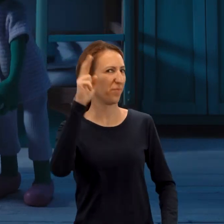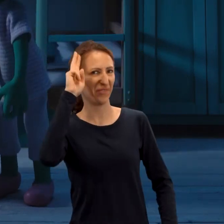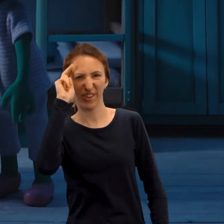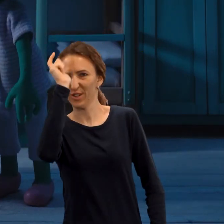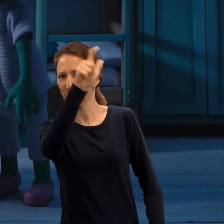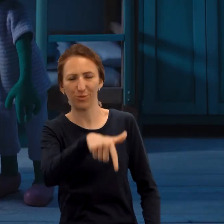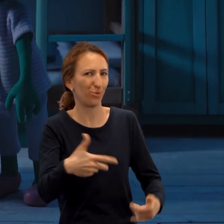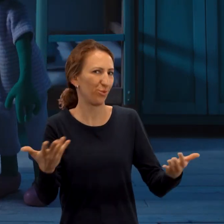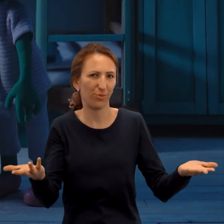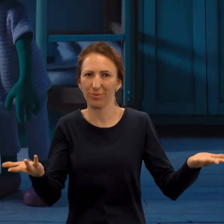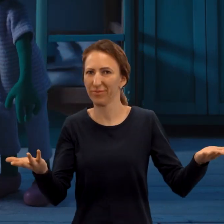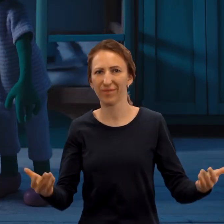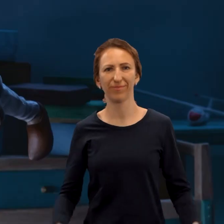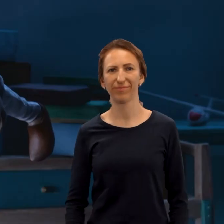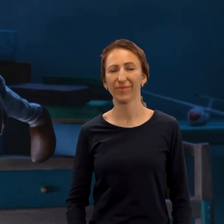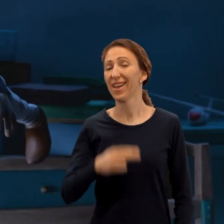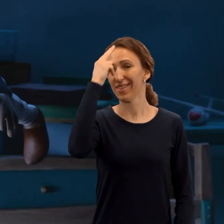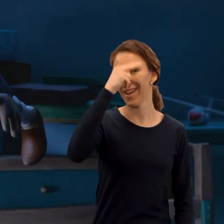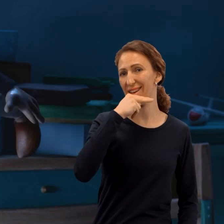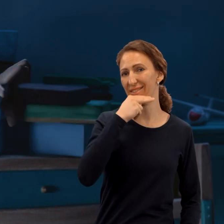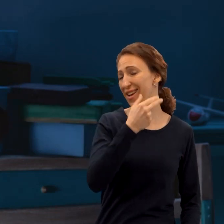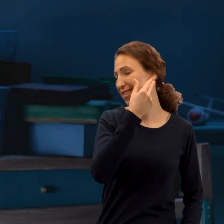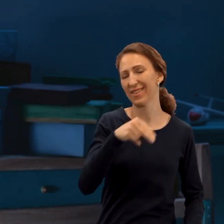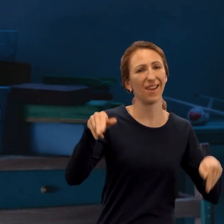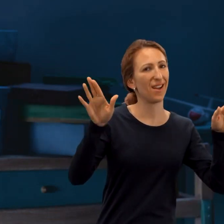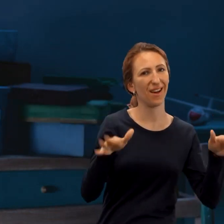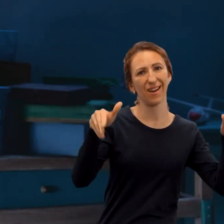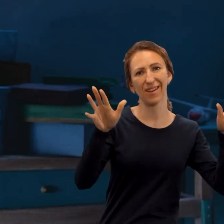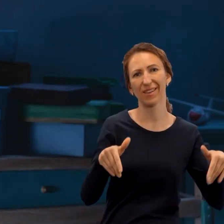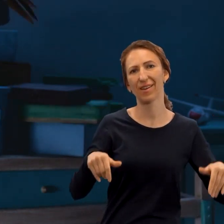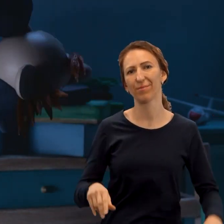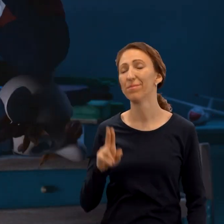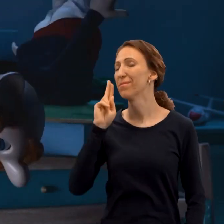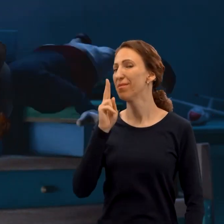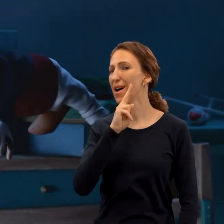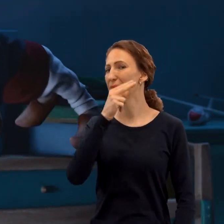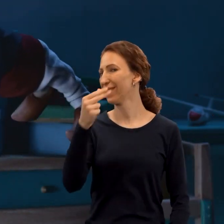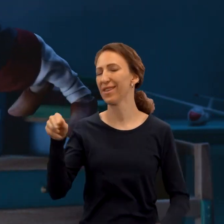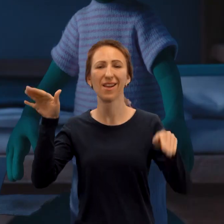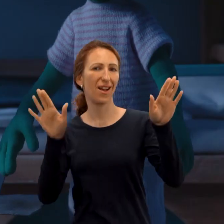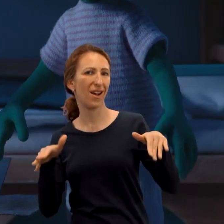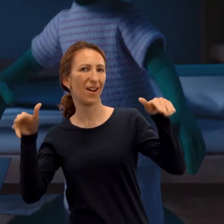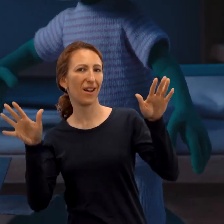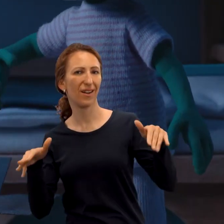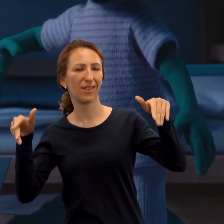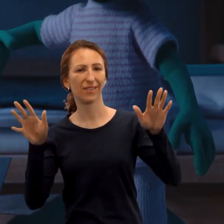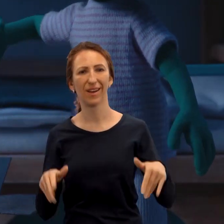zrozumie Nie lata tata Mama nie lata